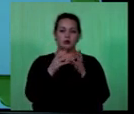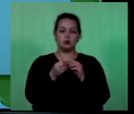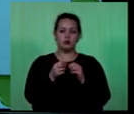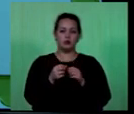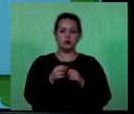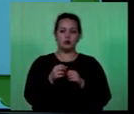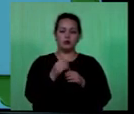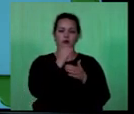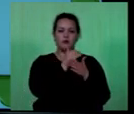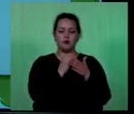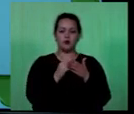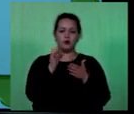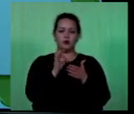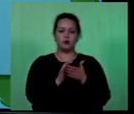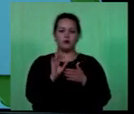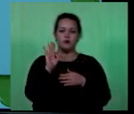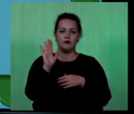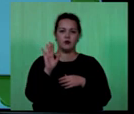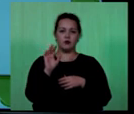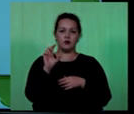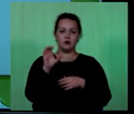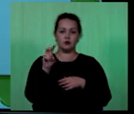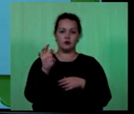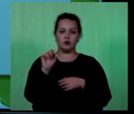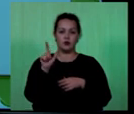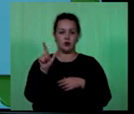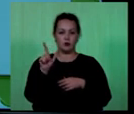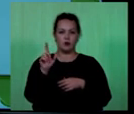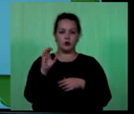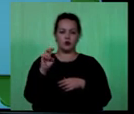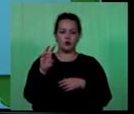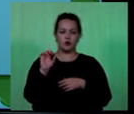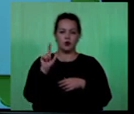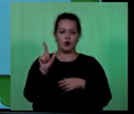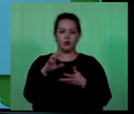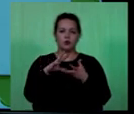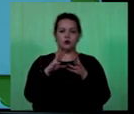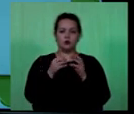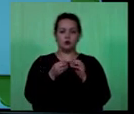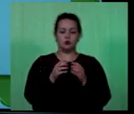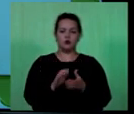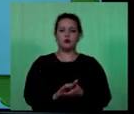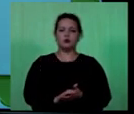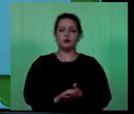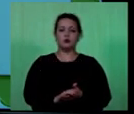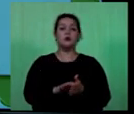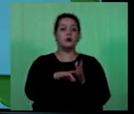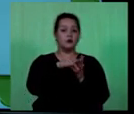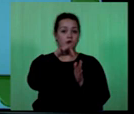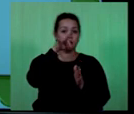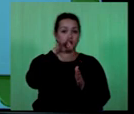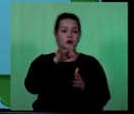вариант ответа в слагаемое слагаемое сумма выбрали